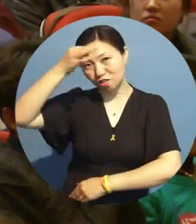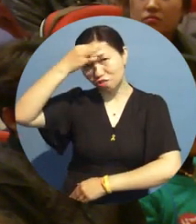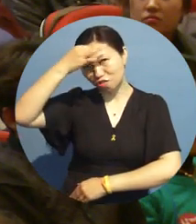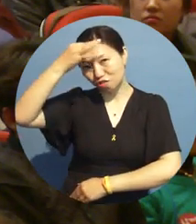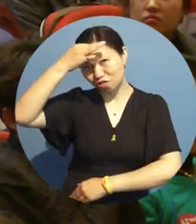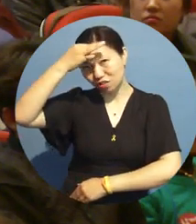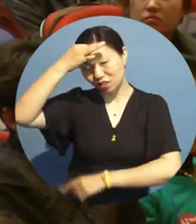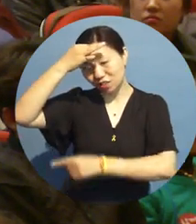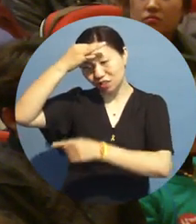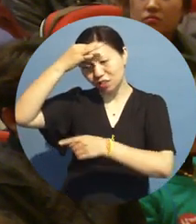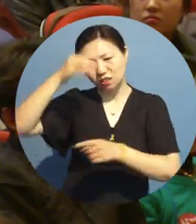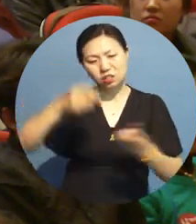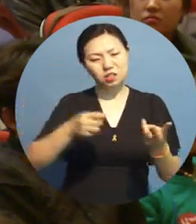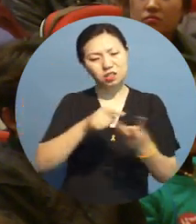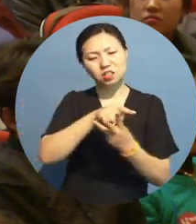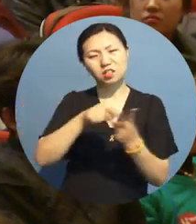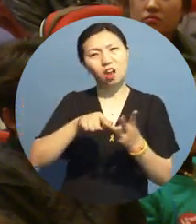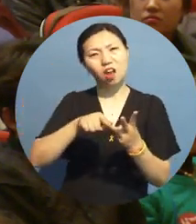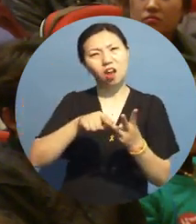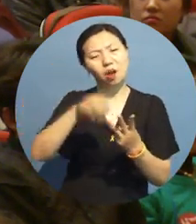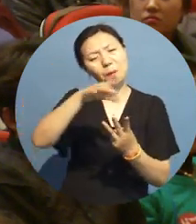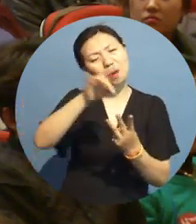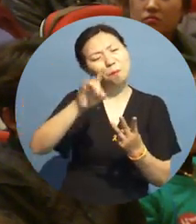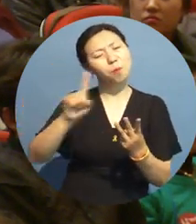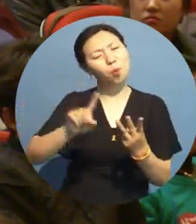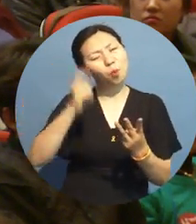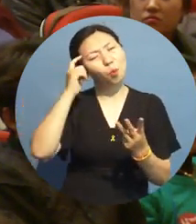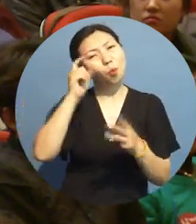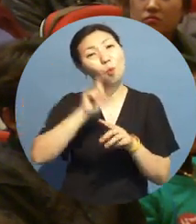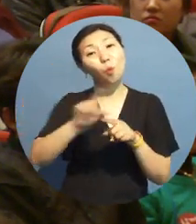그걸 가지고 지금 고민을 하고 있는데,